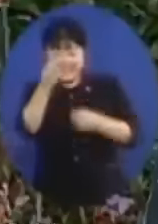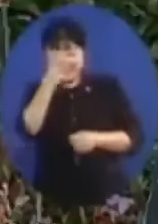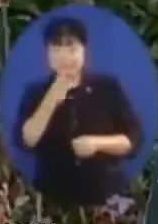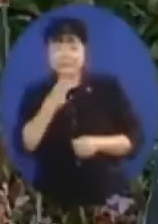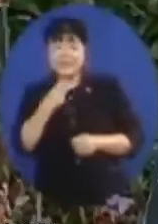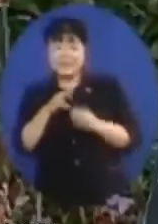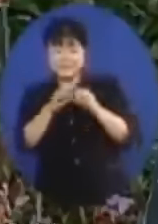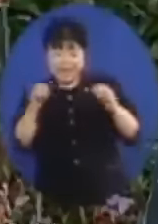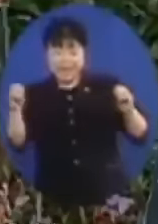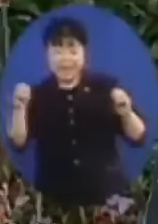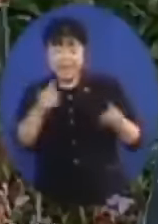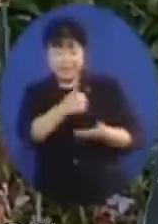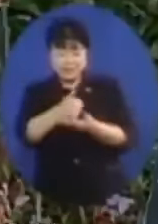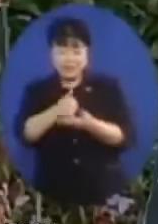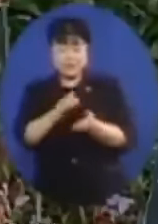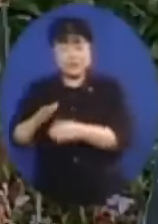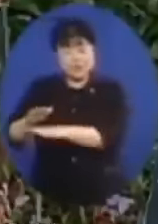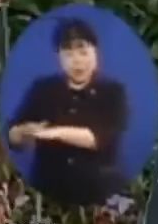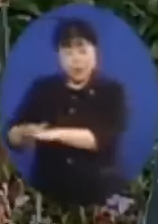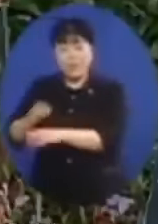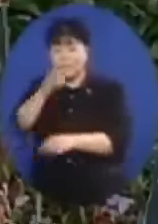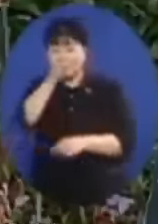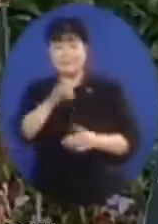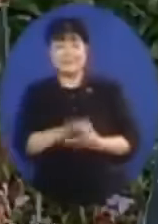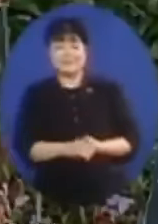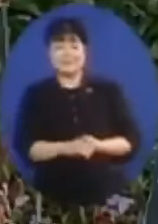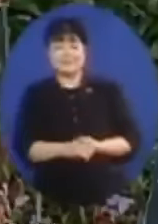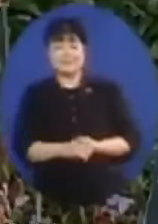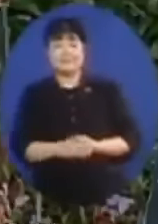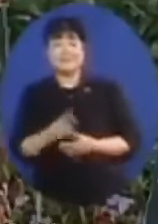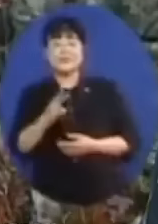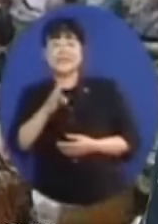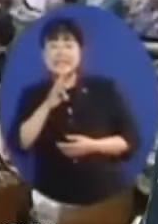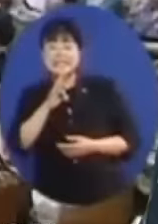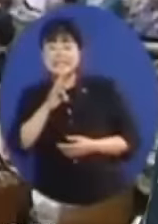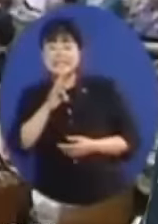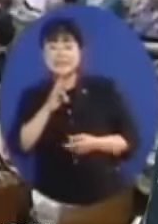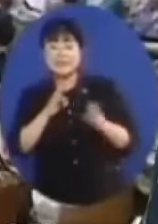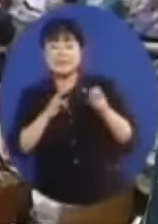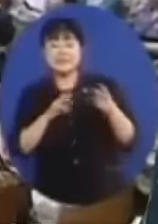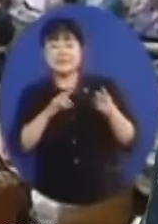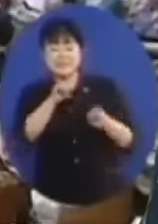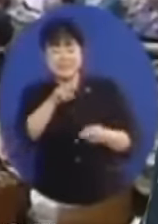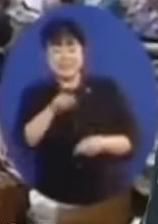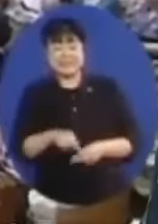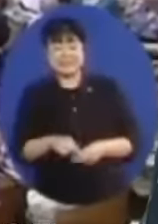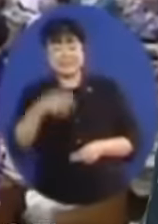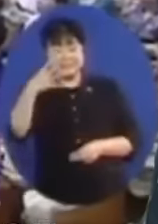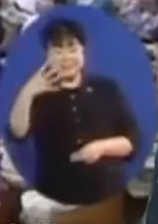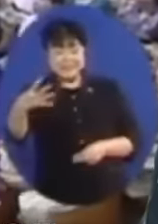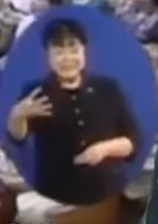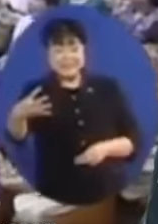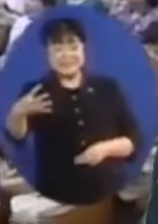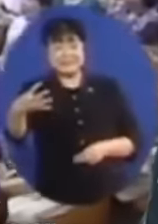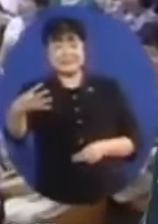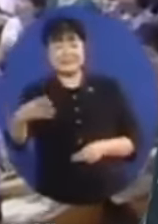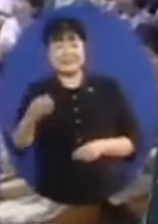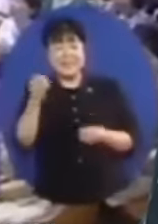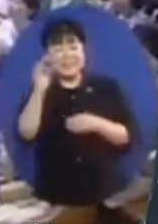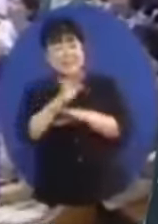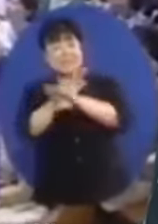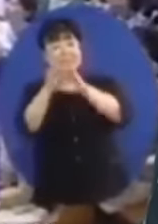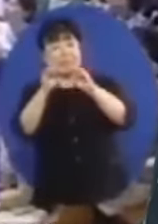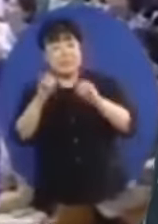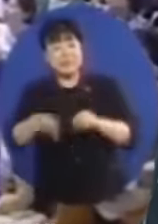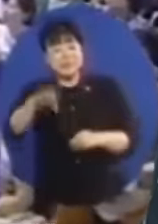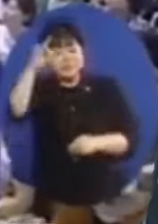새 땅을 주님이 가지고 오십니다. 요한계시록 21장 1절로 4절에 보면 또 내가 새하늘과 새 땅을 보니